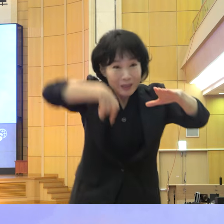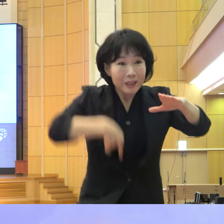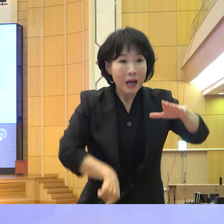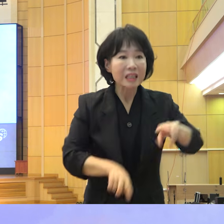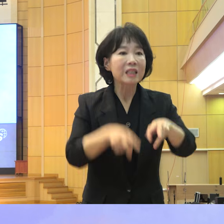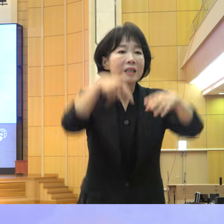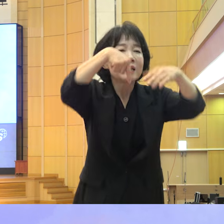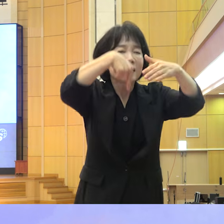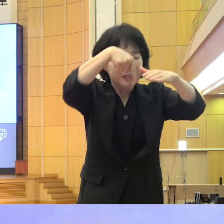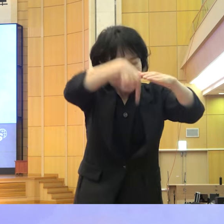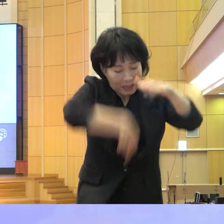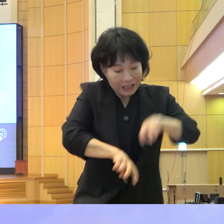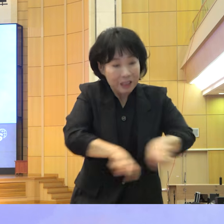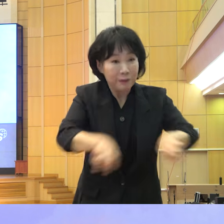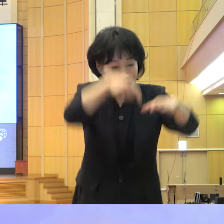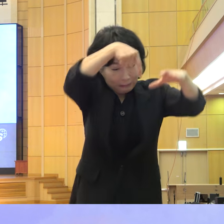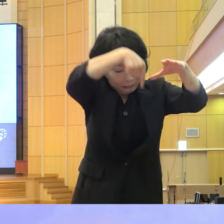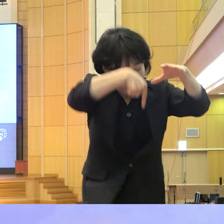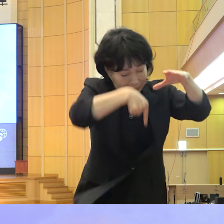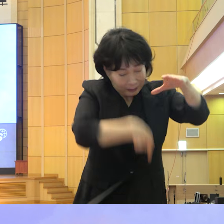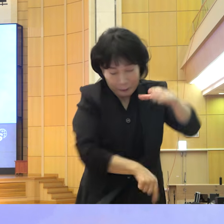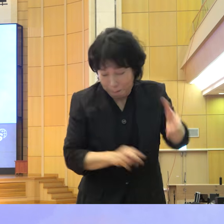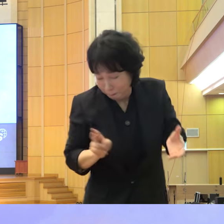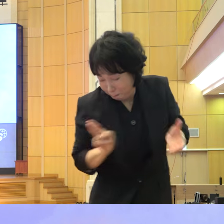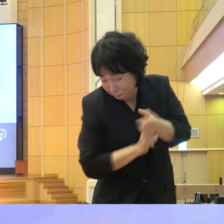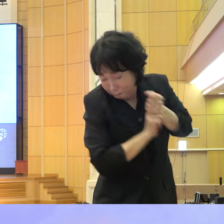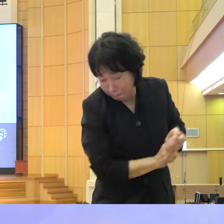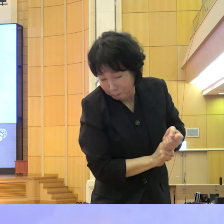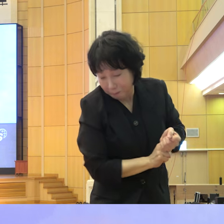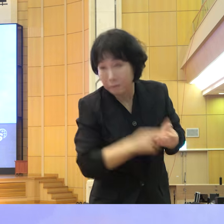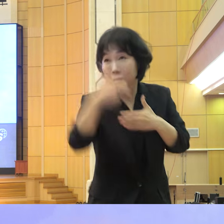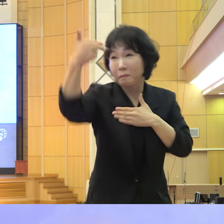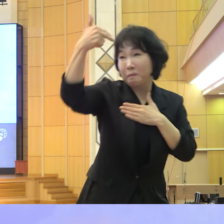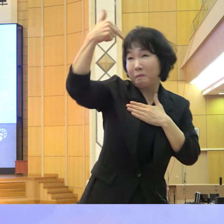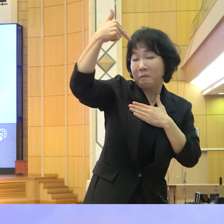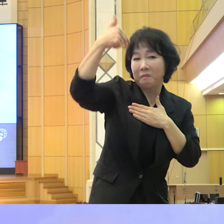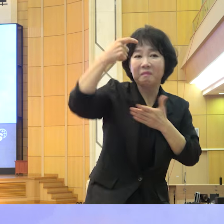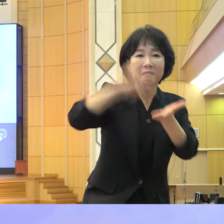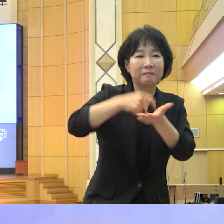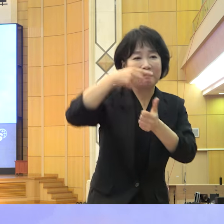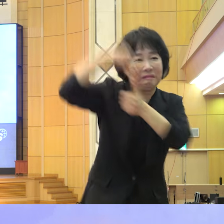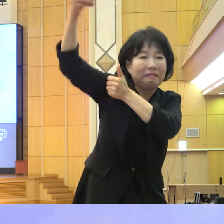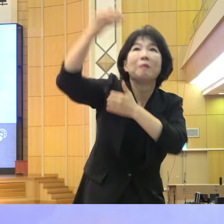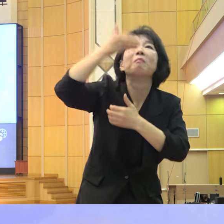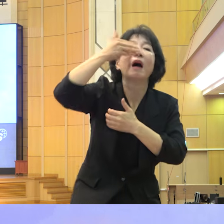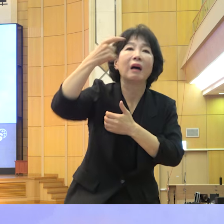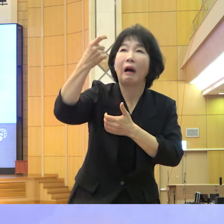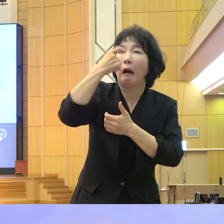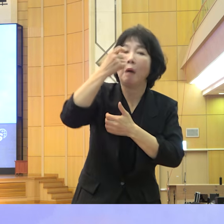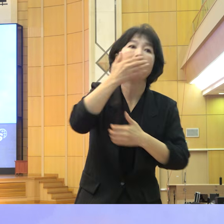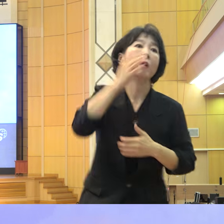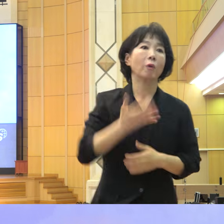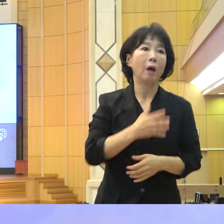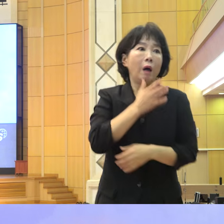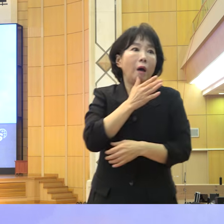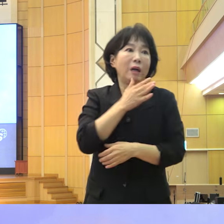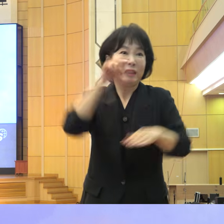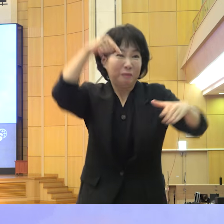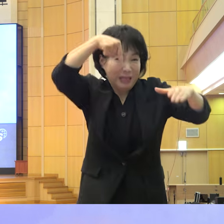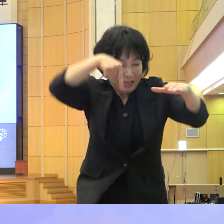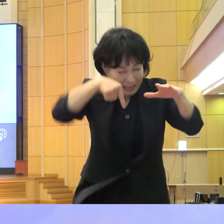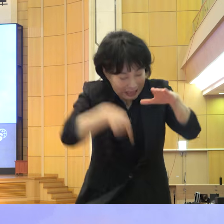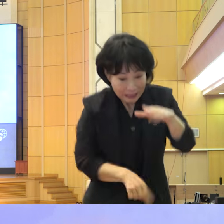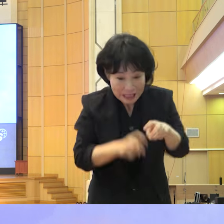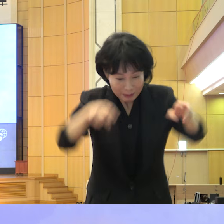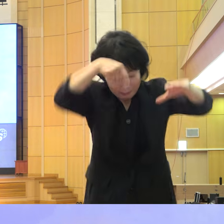있어도 이 속에 있는 것이 MRI로 딱 찍히는 것처럼 위성 카메라 찍으면 거기서 사람이 20층 밑에 숨어 있는 게